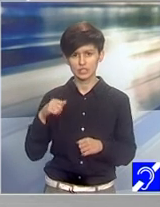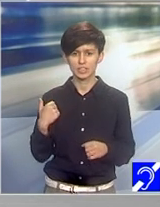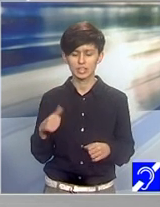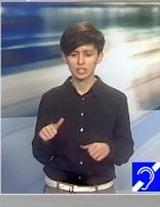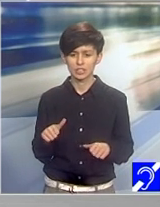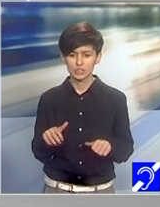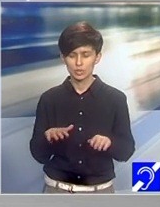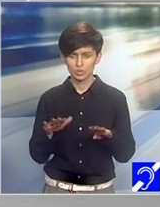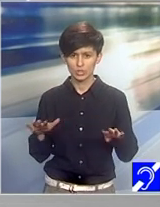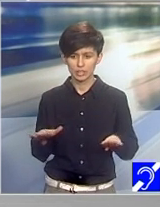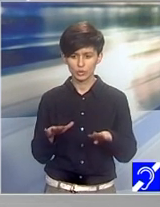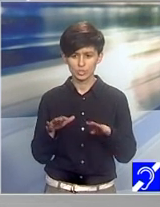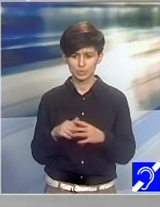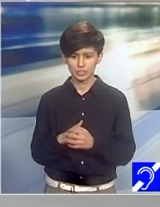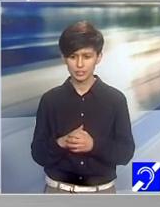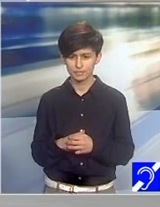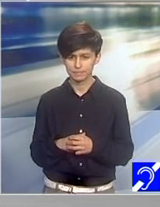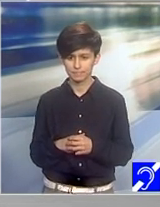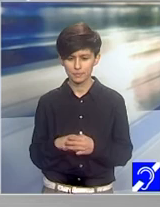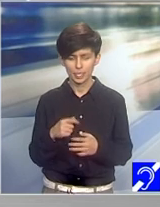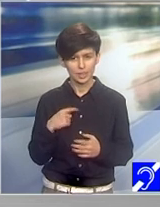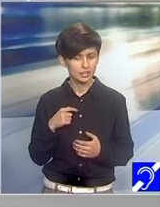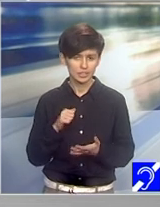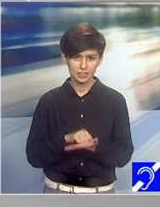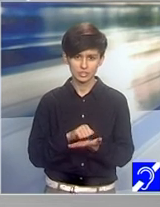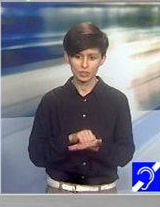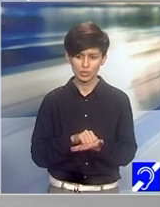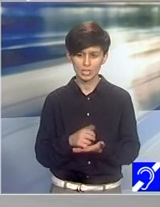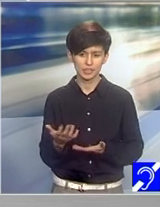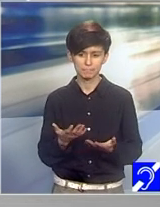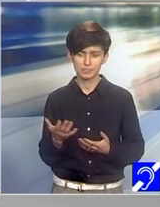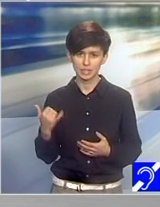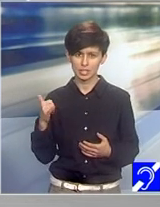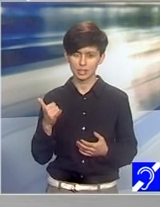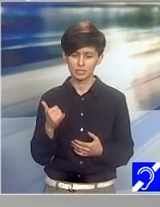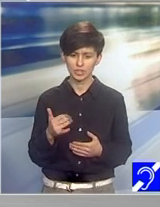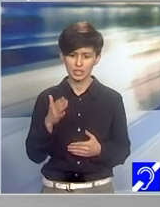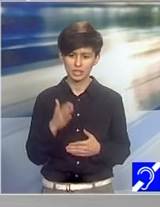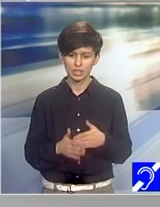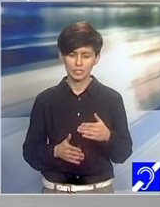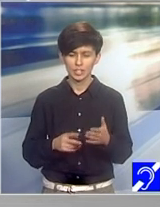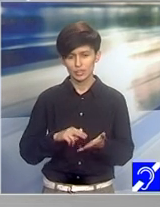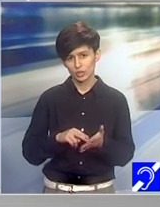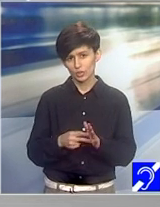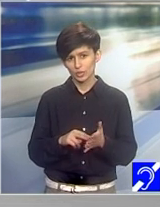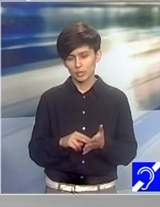XIX-lea. Este o carte care vine la capătul unui proces de